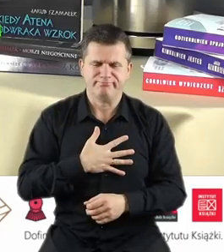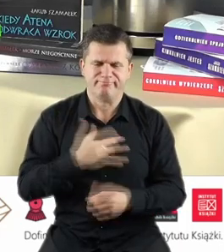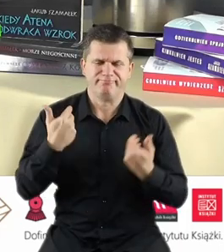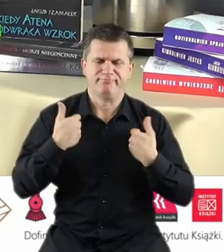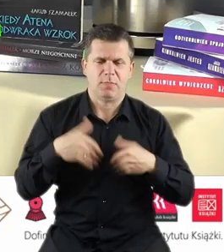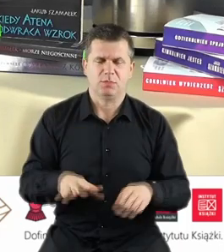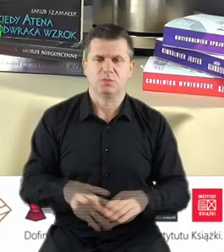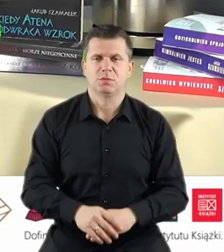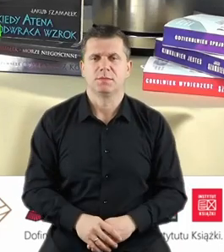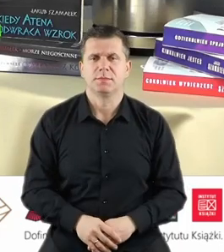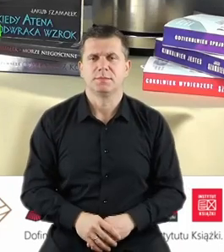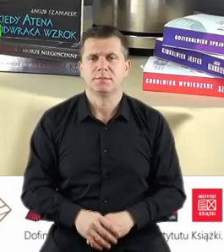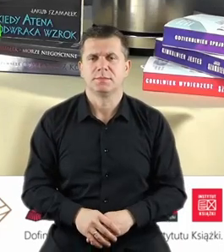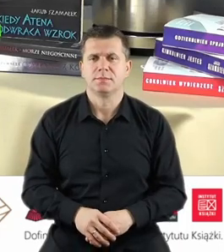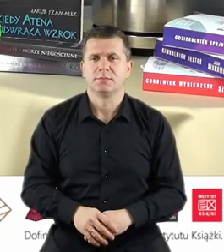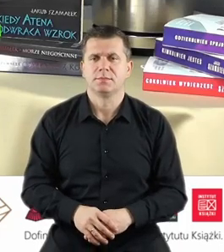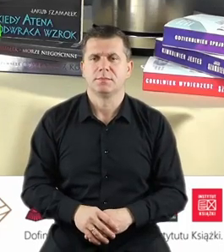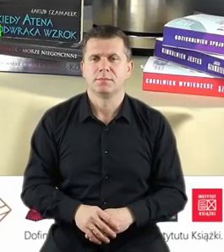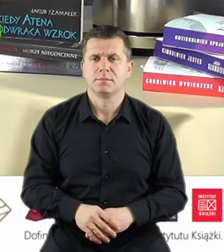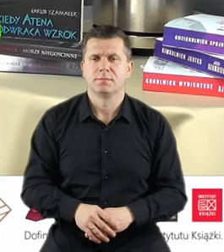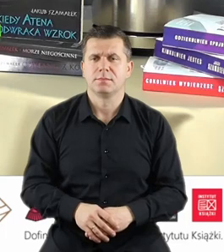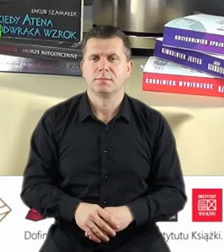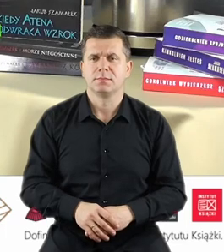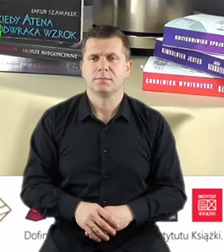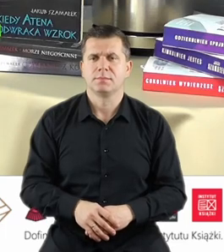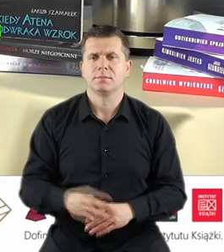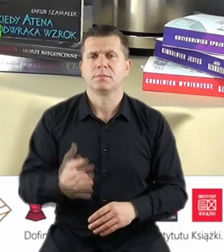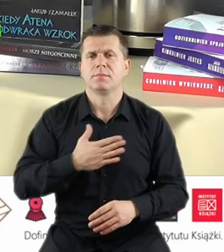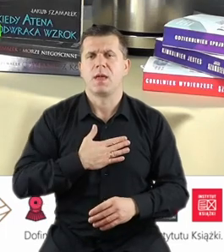jednak. Bo ja w ogóle mam taką refleksję